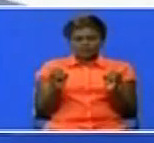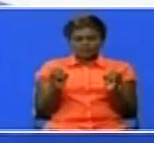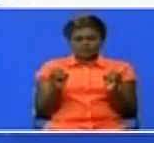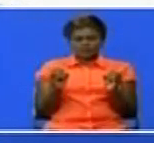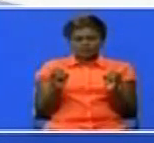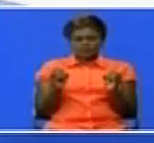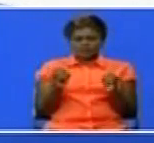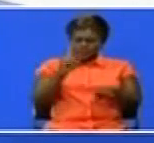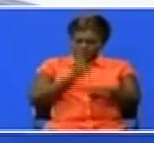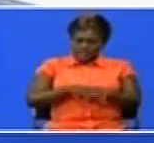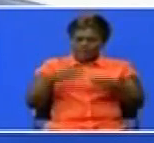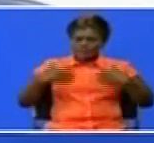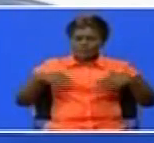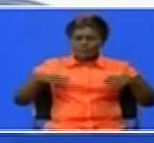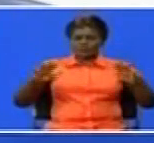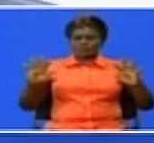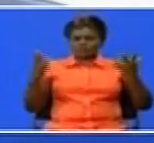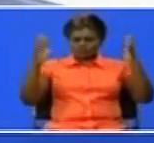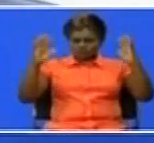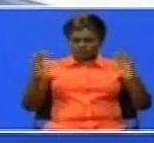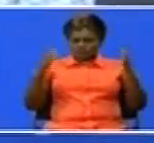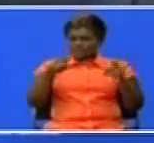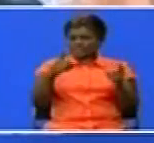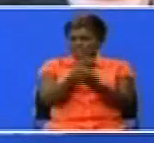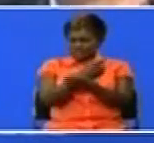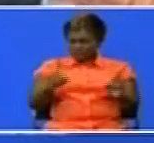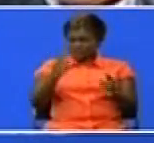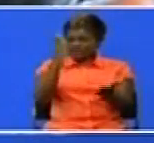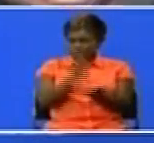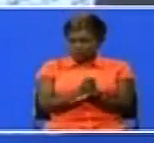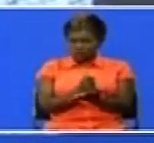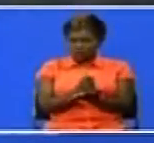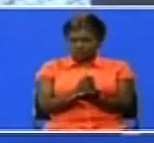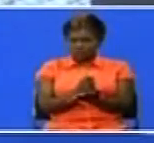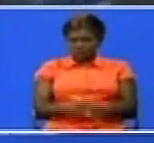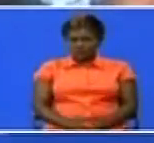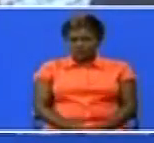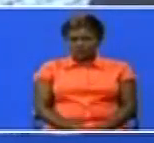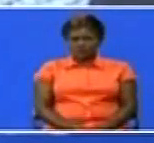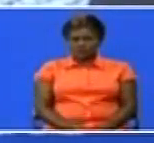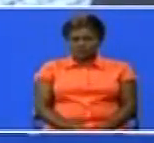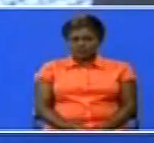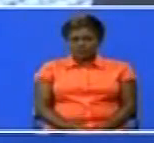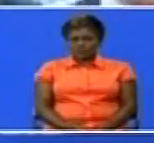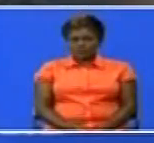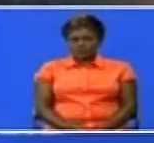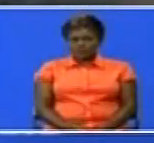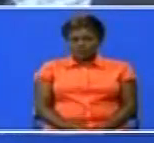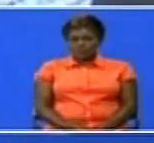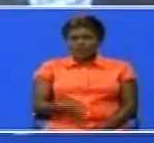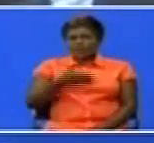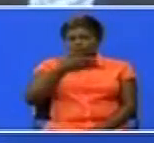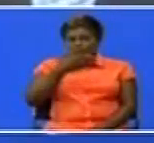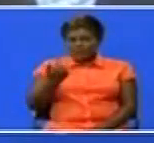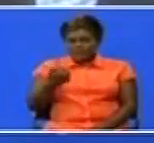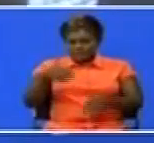unapiga makofi. Sasa hiyo ni demokrasia kweli? Kama ni wakati ambao siku ile niliokoka ningesema afadhali mazishi ya